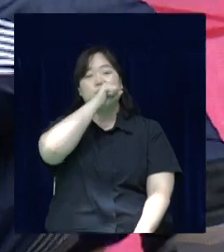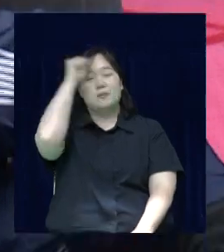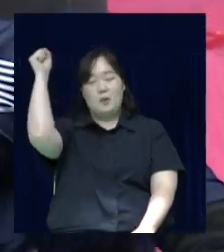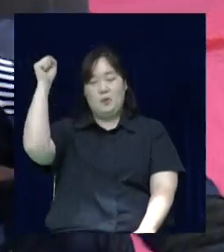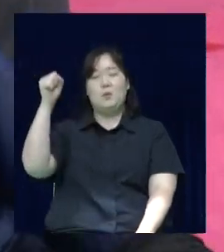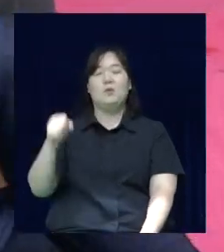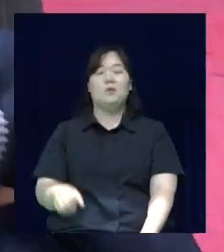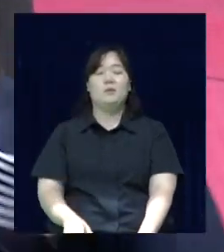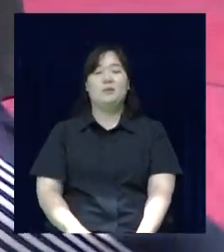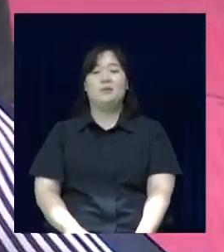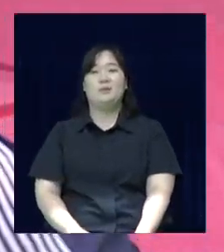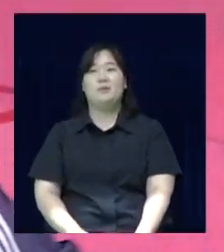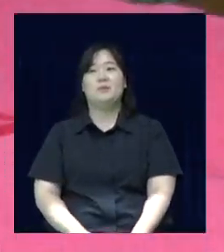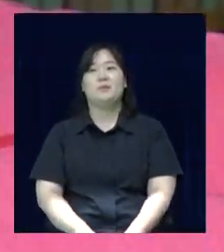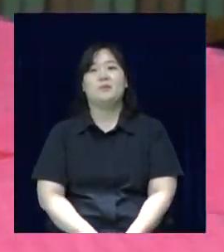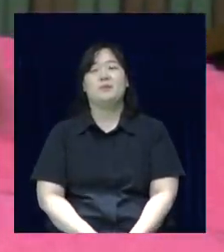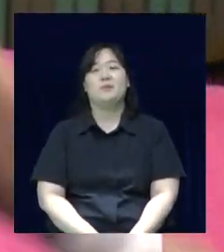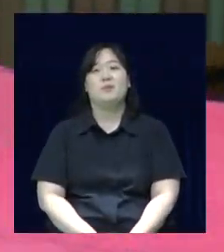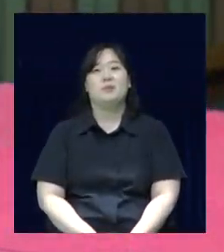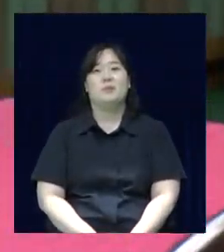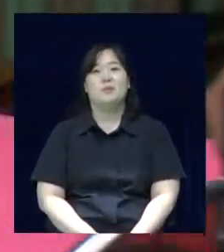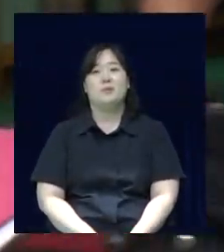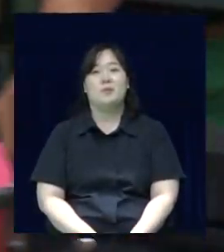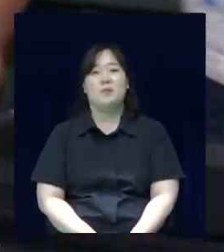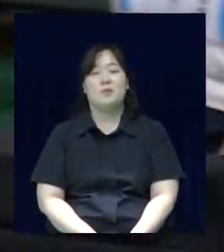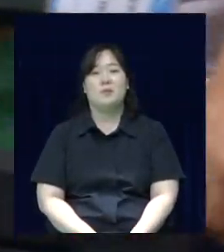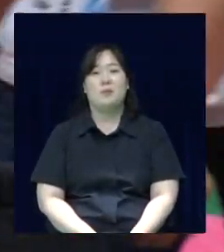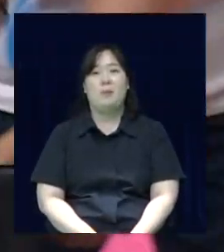모두 성공을 선언했습니다.